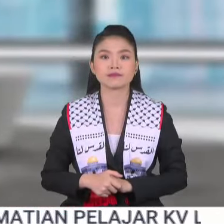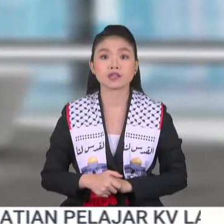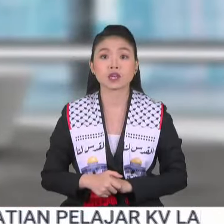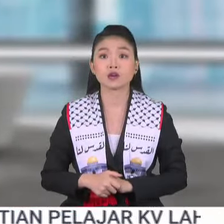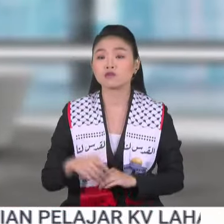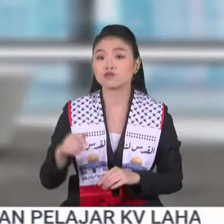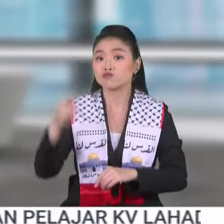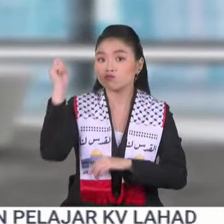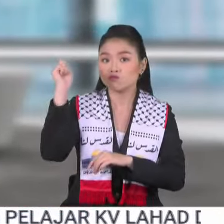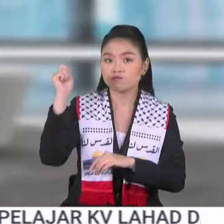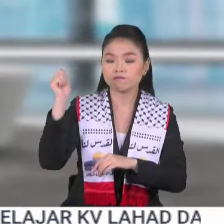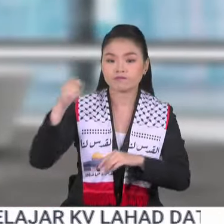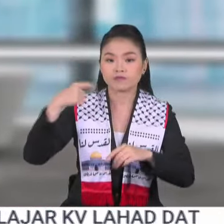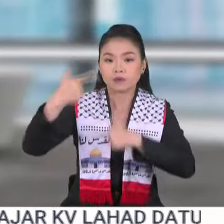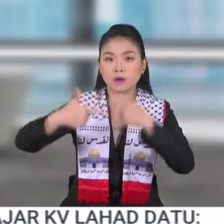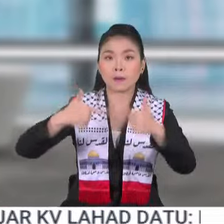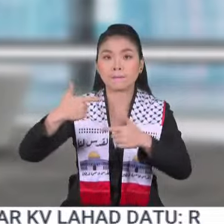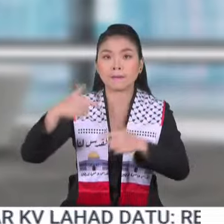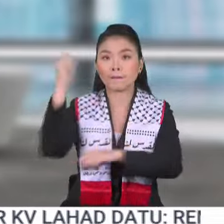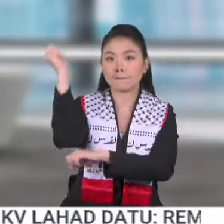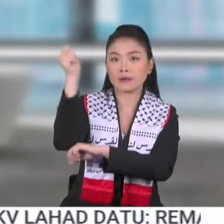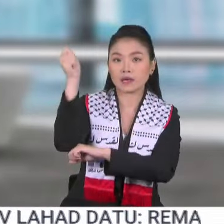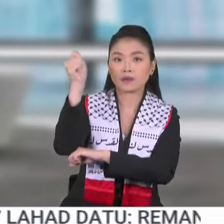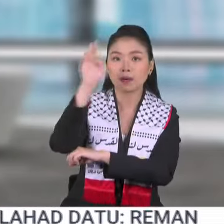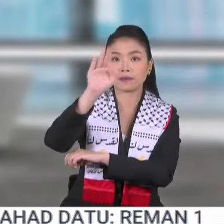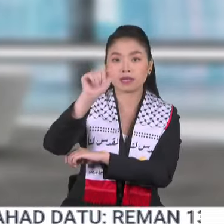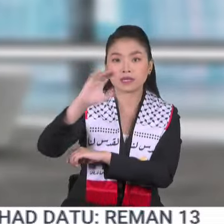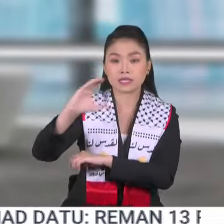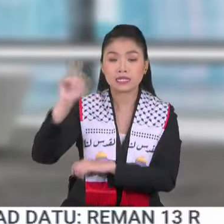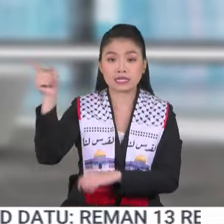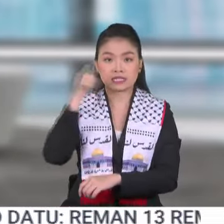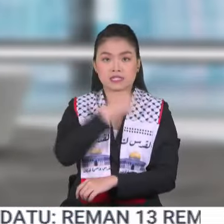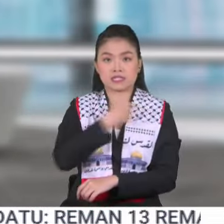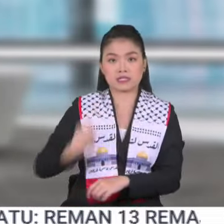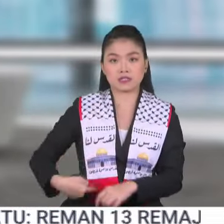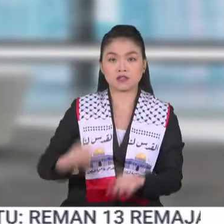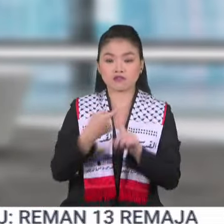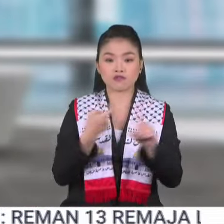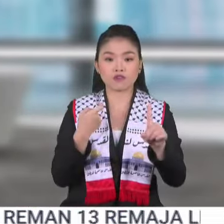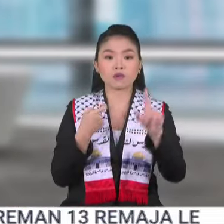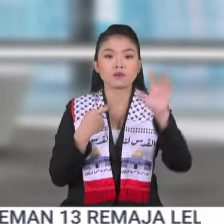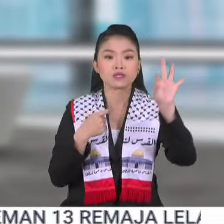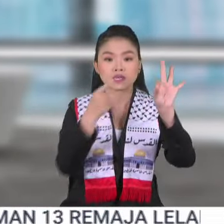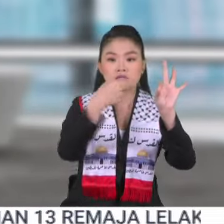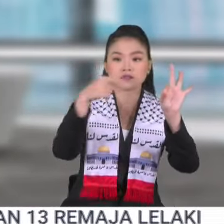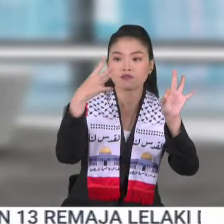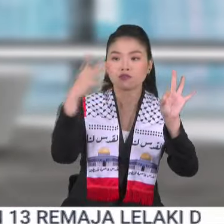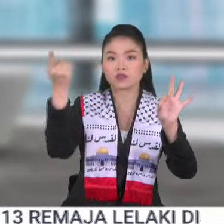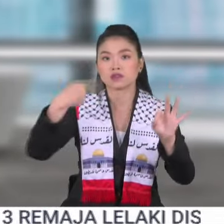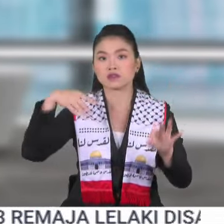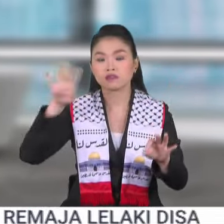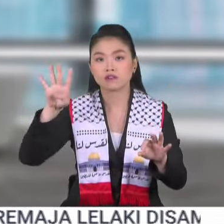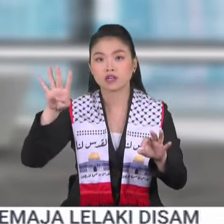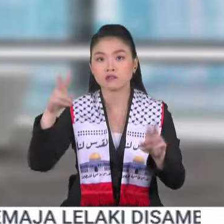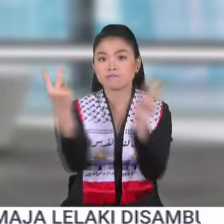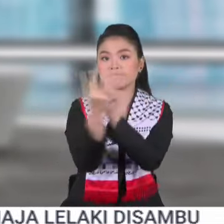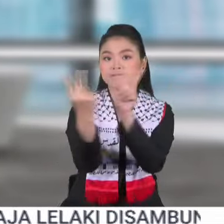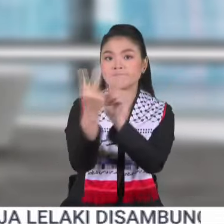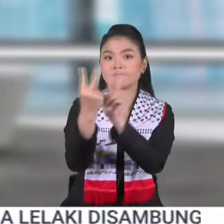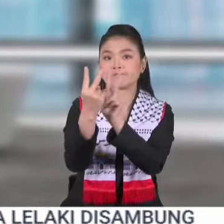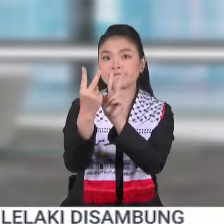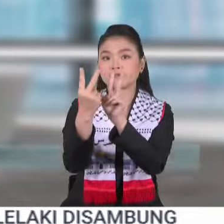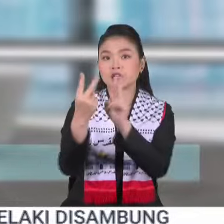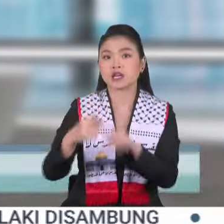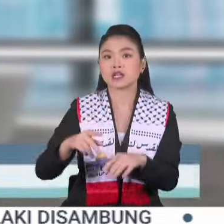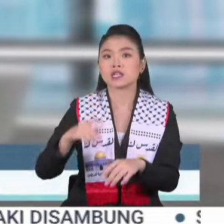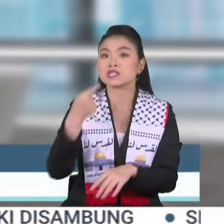Menjelang kejohanan badminton Asia BAC 2024 di Ningbo, China dari 9 hingga 14 April ini, pemain beregu negara Go Zhefei